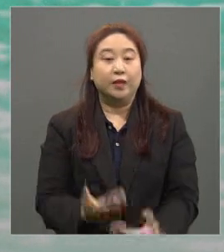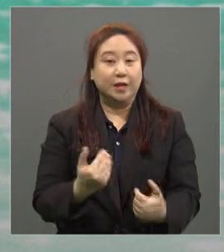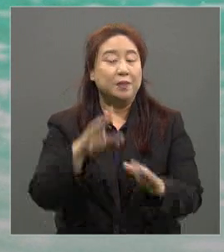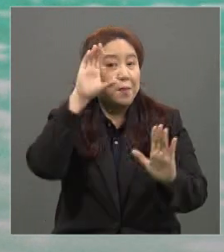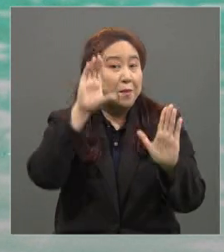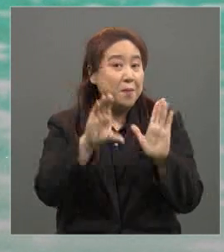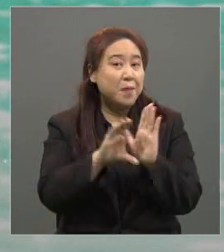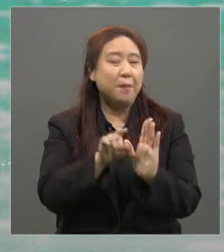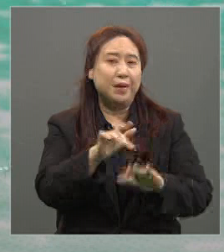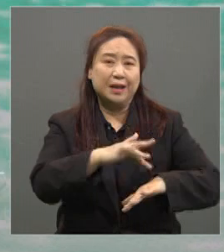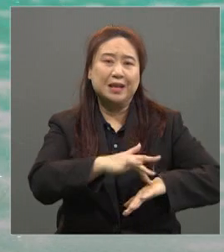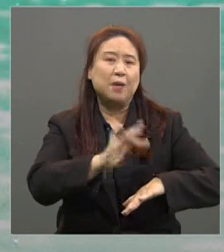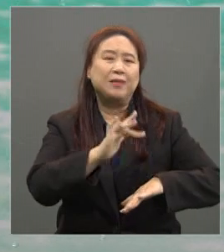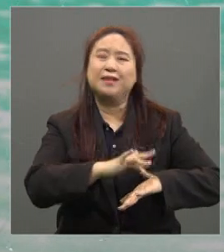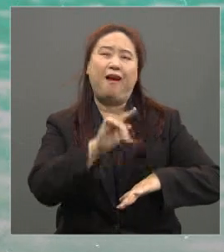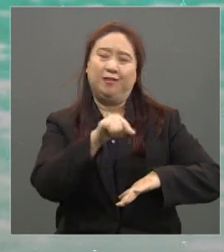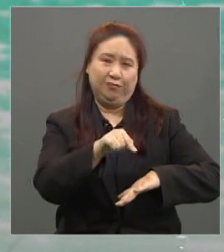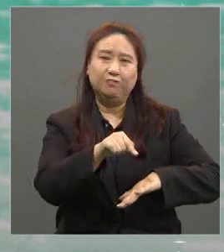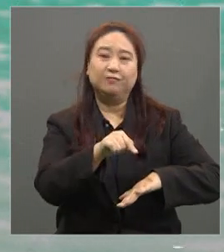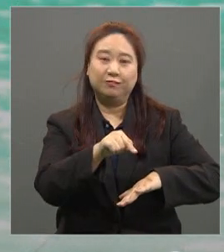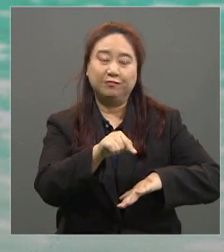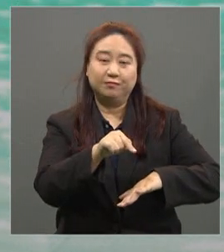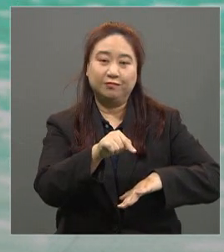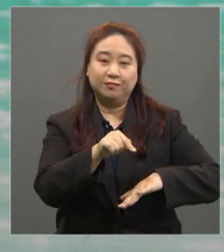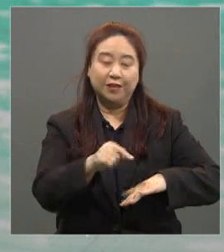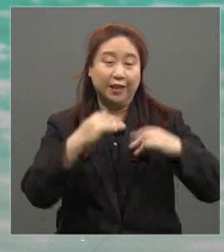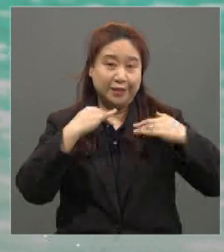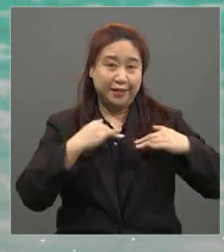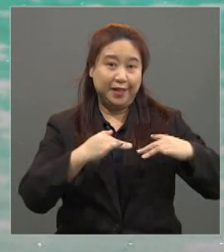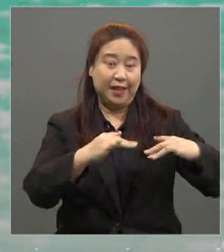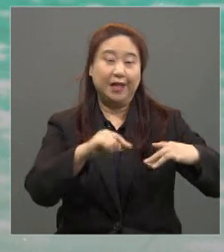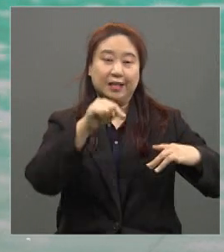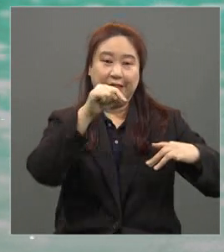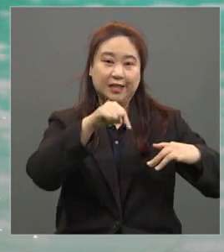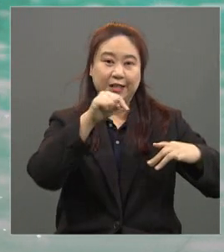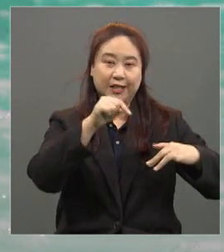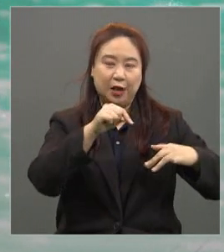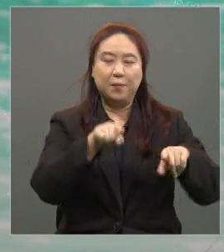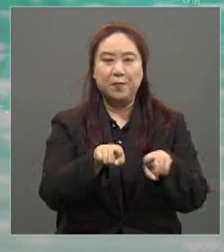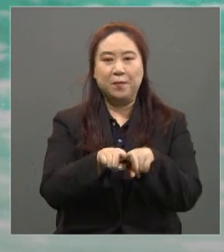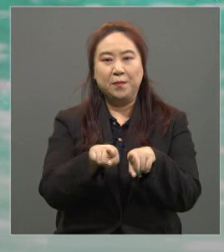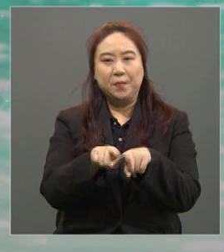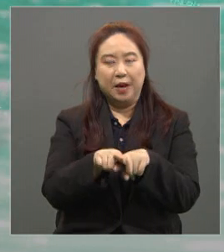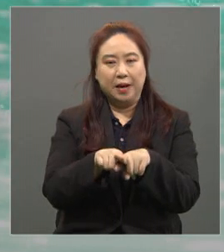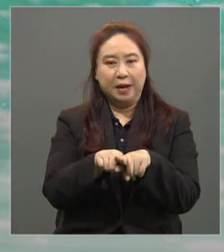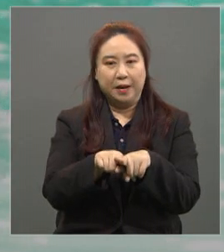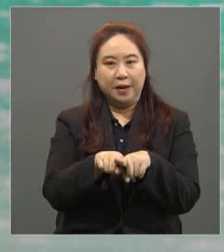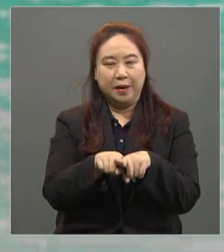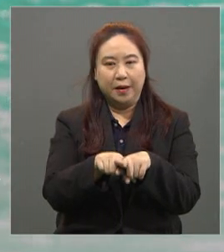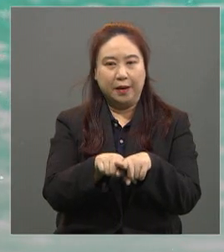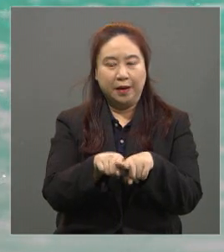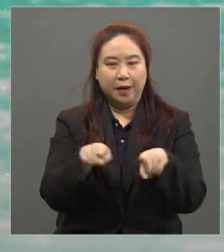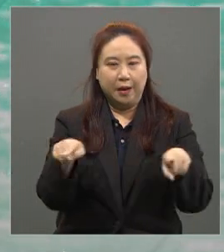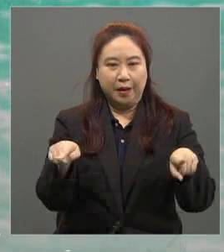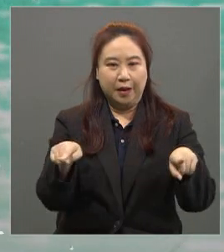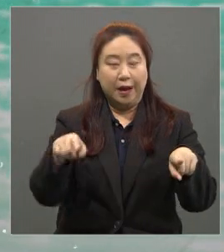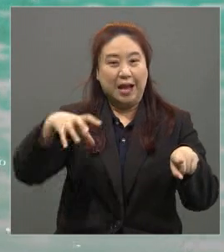ธรรมชาติที่มีการโปรโมทอยู่แล้วคือตัวของอ่ามาหยาเนี่ยมันจะเป็นหาดขาดที่ซ่อนตัวอยู่หน้า